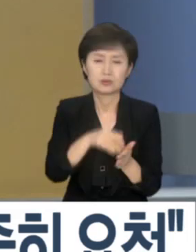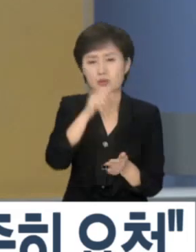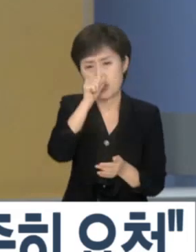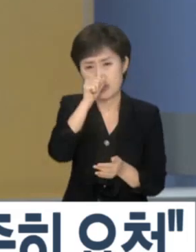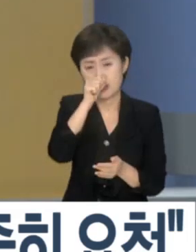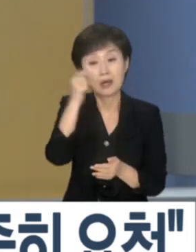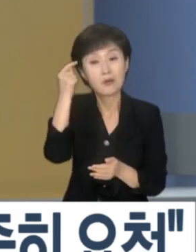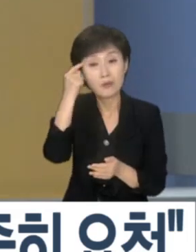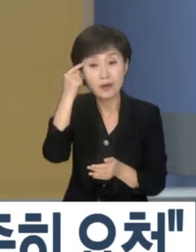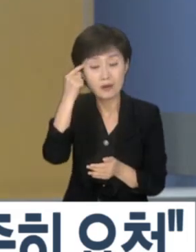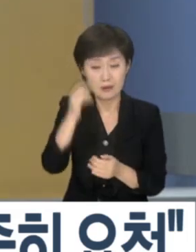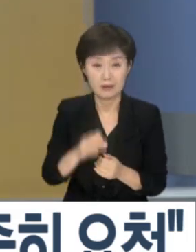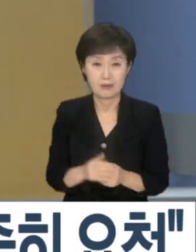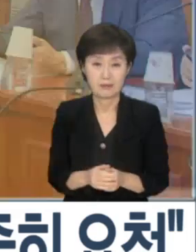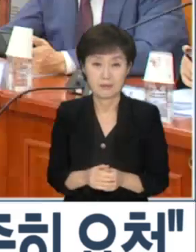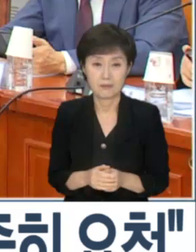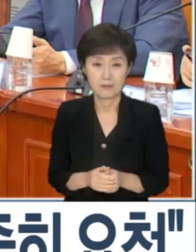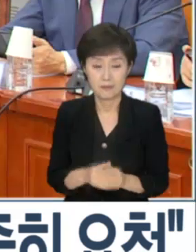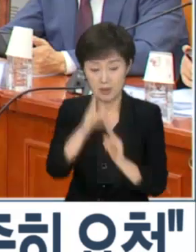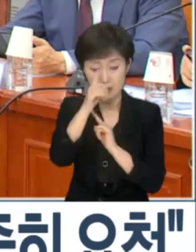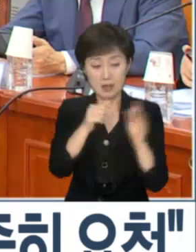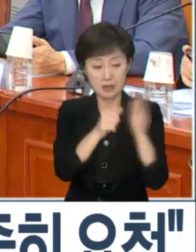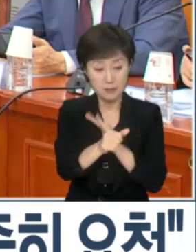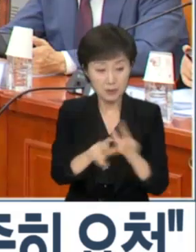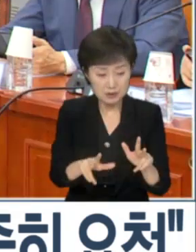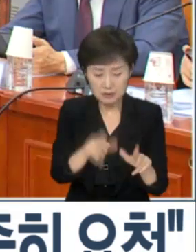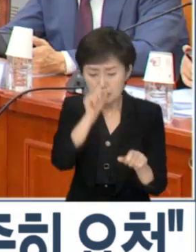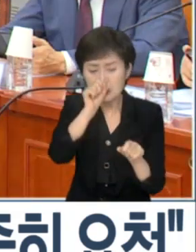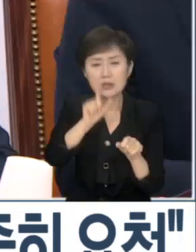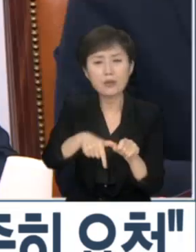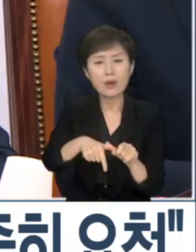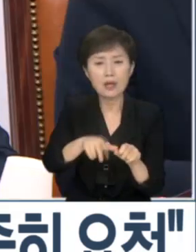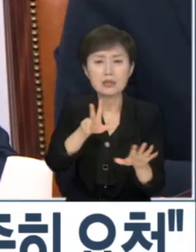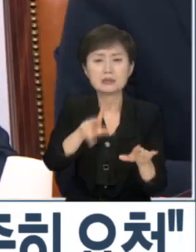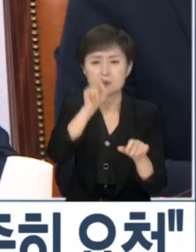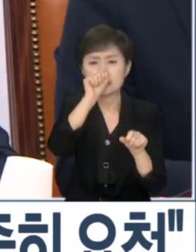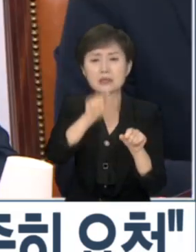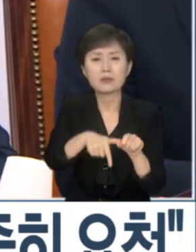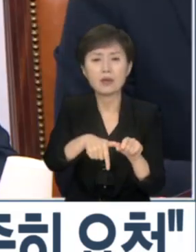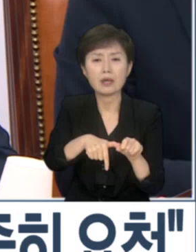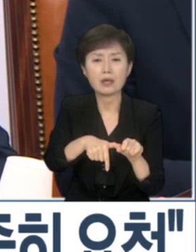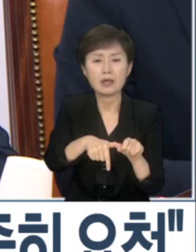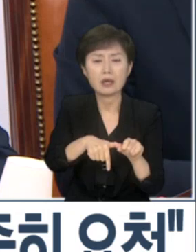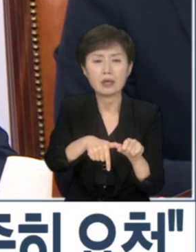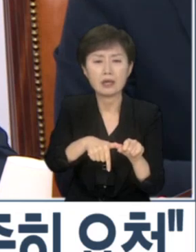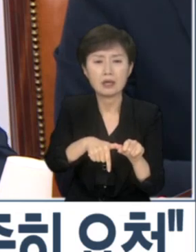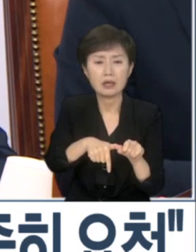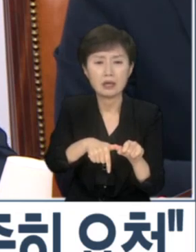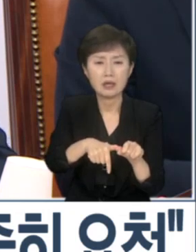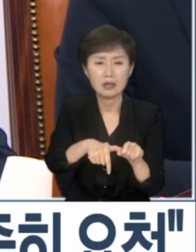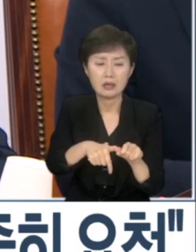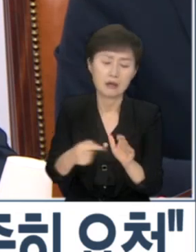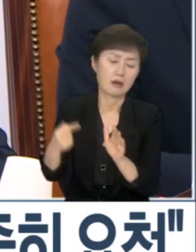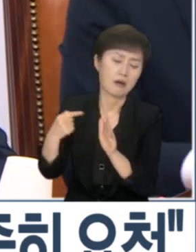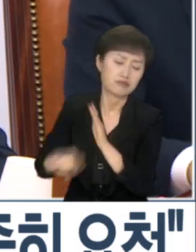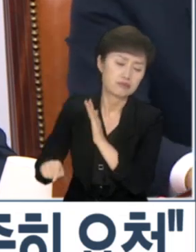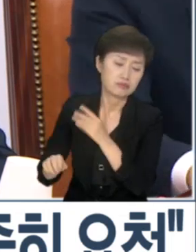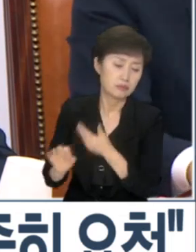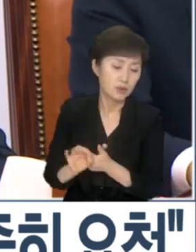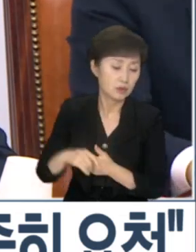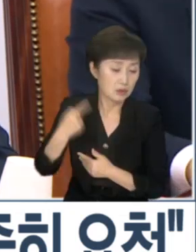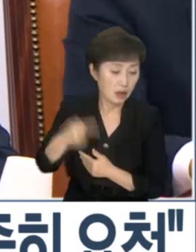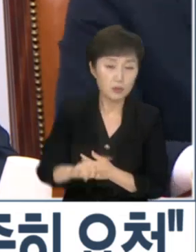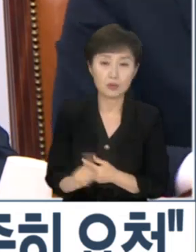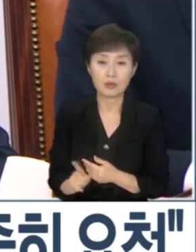이재민 대표는이 기회를 놓치게 되면은 또 다른 명분을 찾기가 힘들어질 것입니다 지금